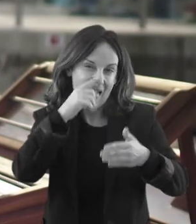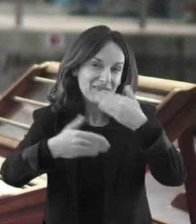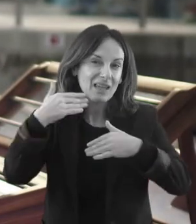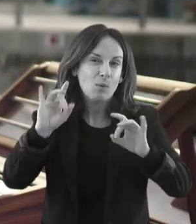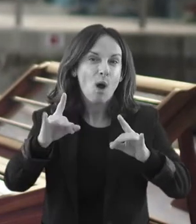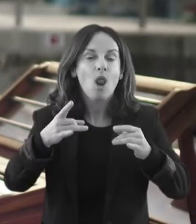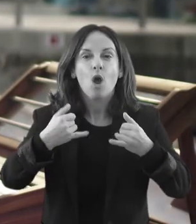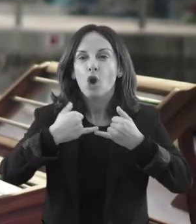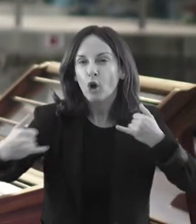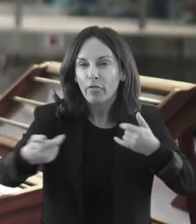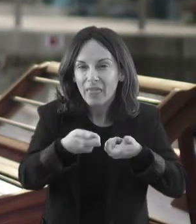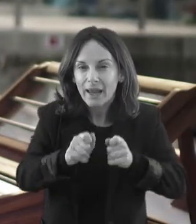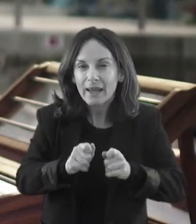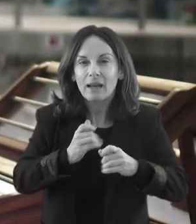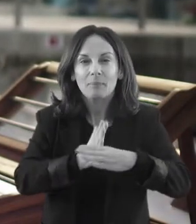mestres d'aixa,